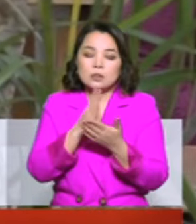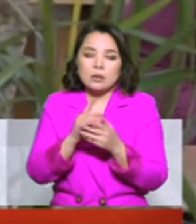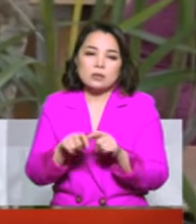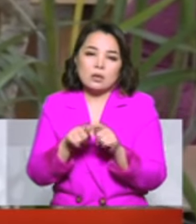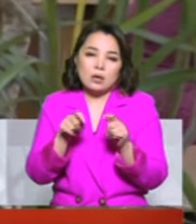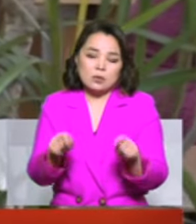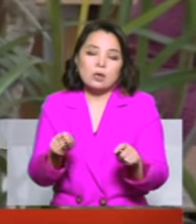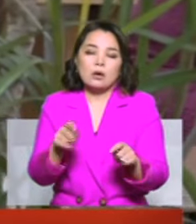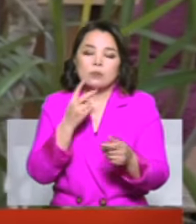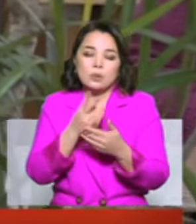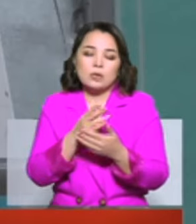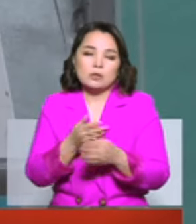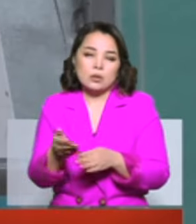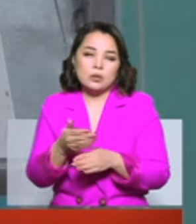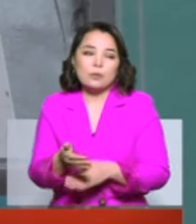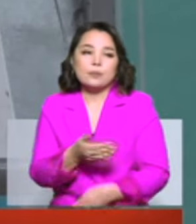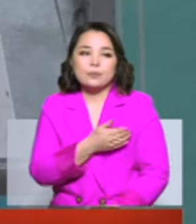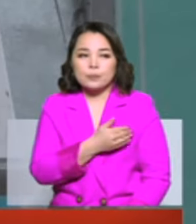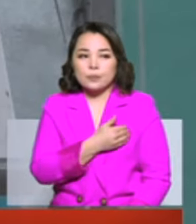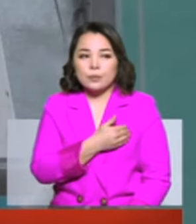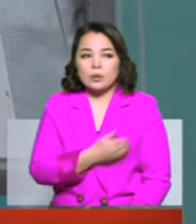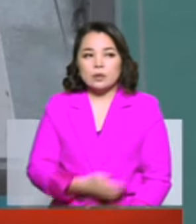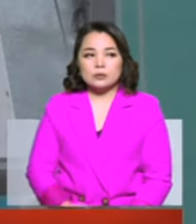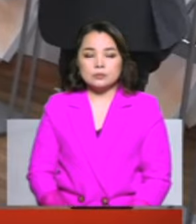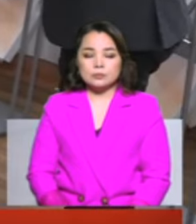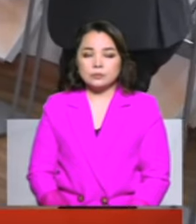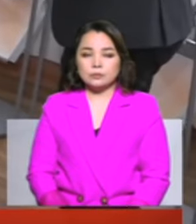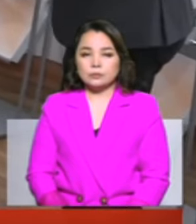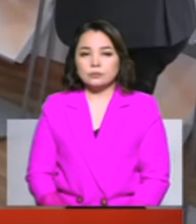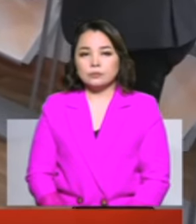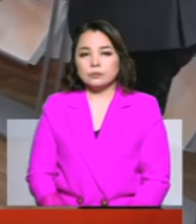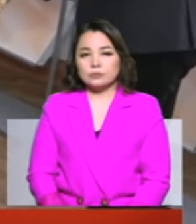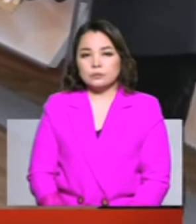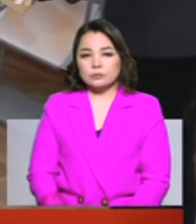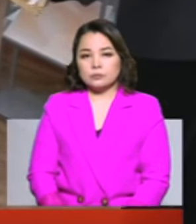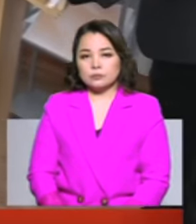шығармақ. Ардақ Мұратқызы, Қайырбек Ерболатұлы, Қазақстан ұлттық телеарнасы, Батыс Қазақстан облысы.